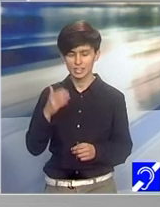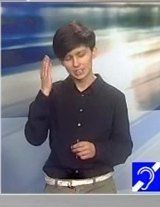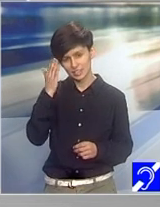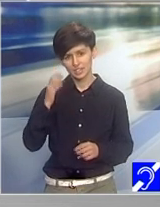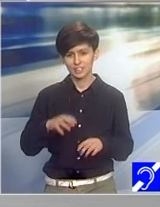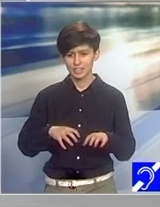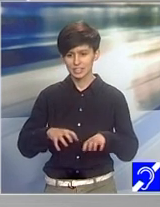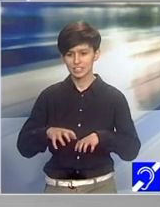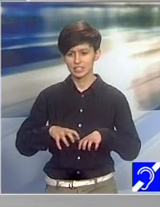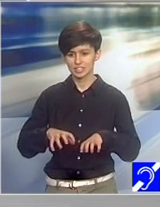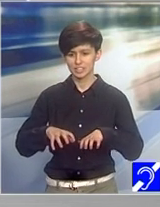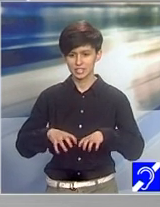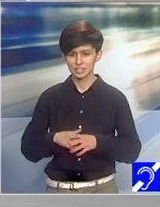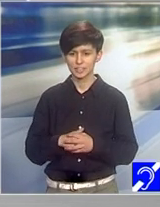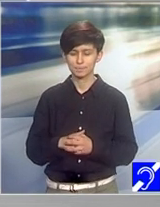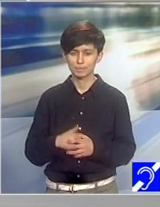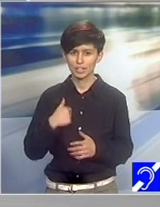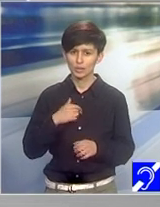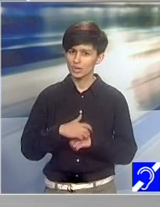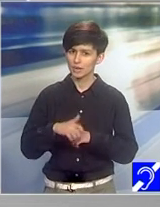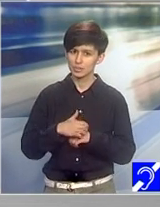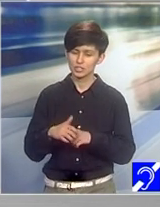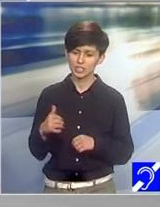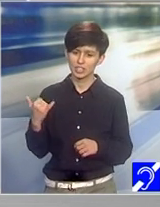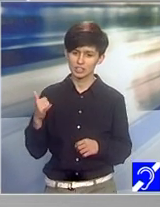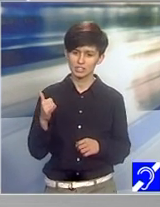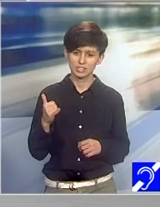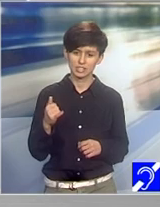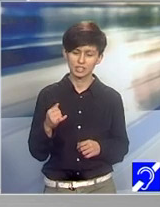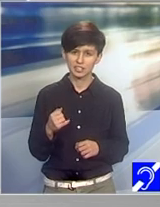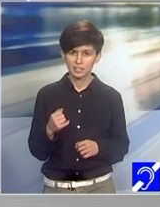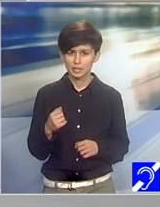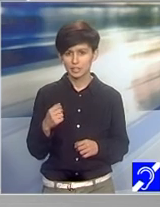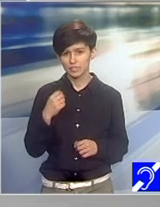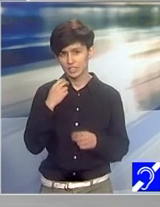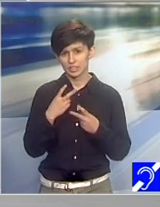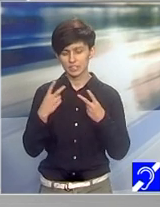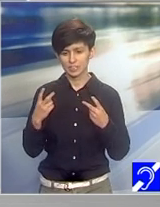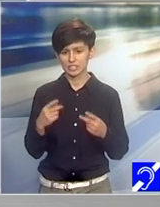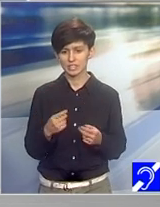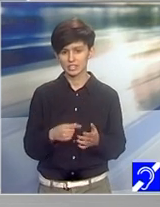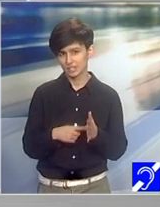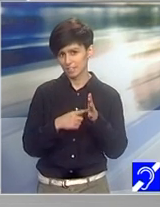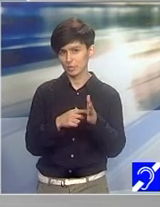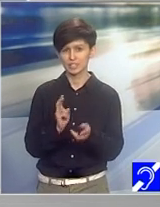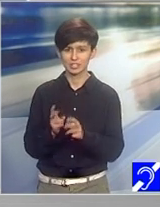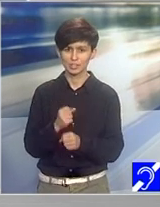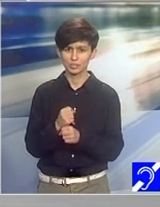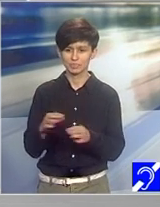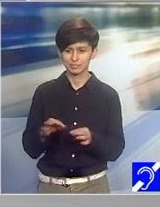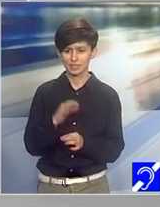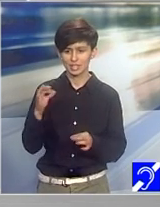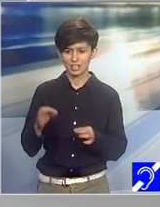am încercat când vin în vizită să le arăt să-și facă un tip, să cos o nasture. Nu prea au răbdare că nu le mai trebuie